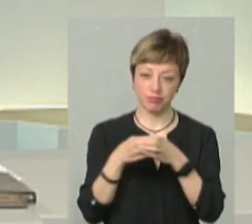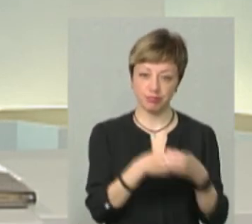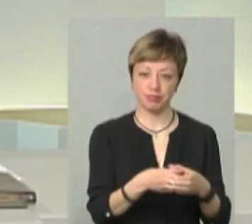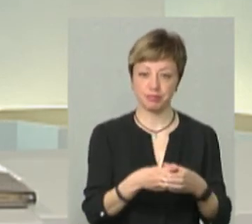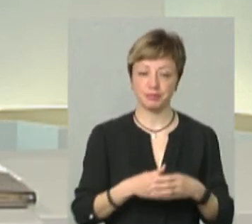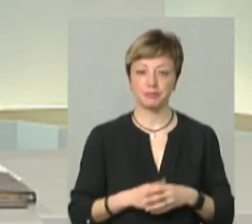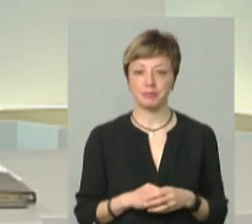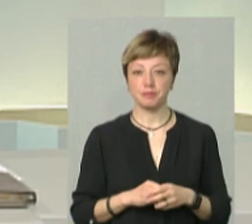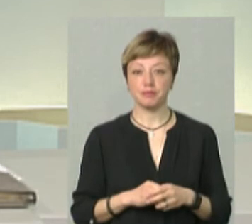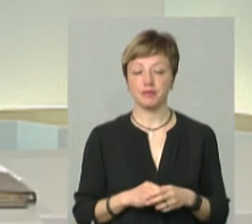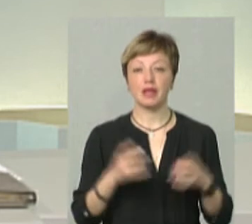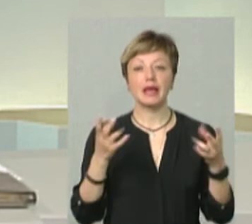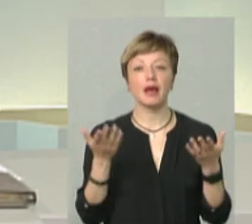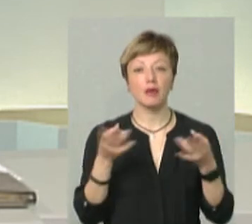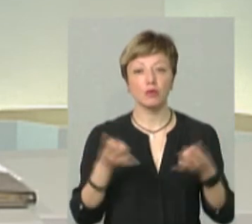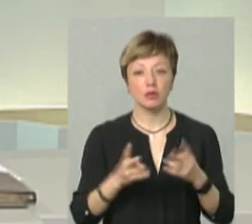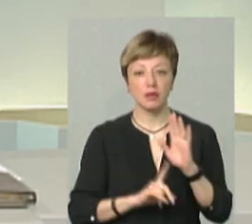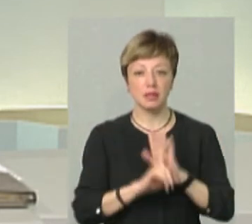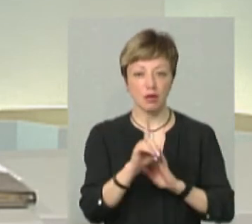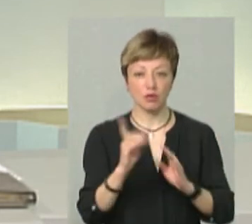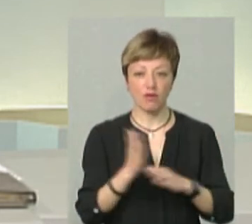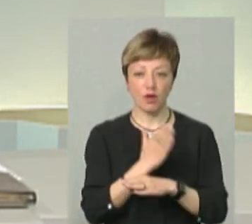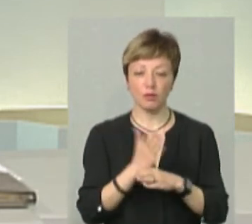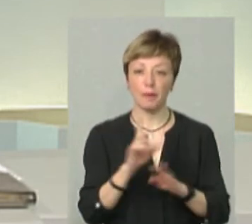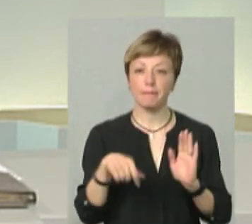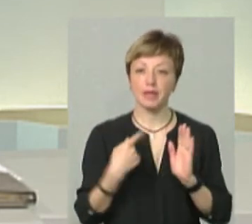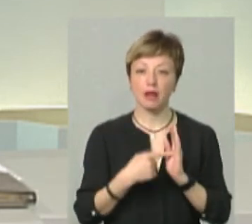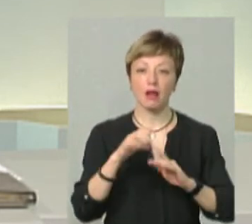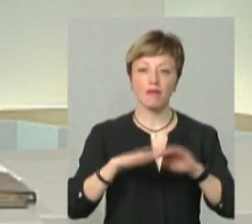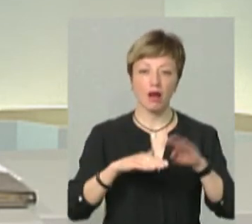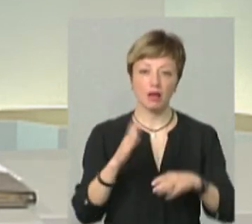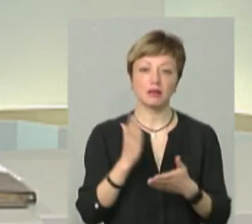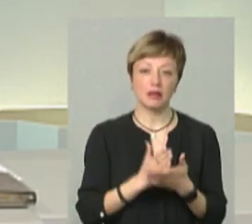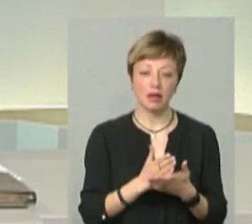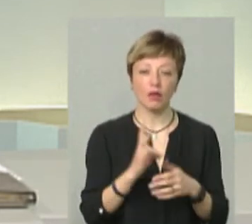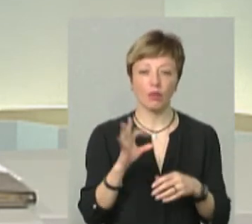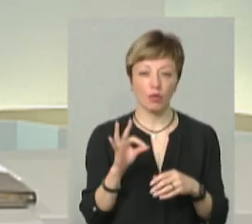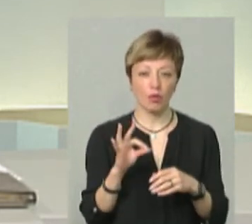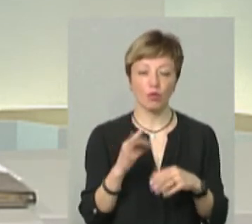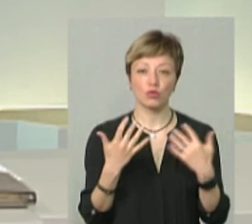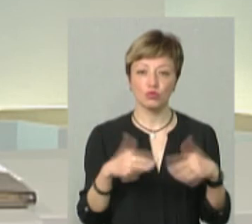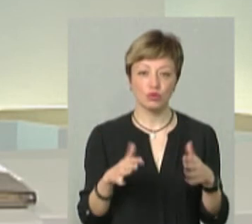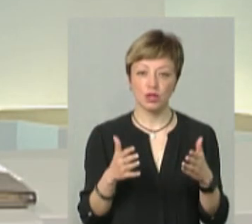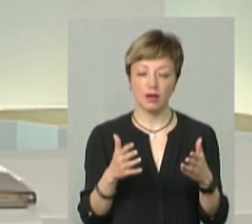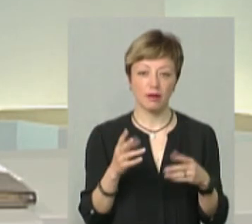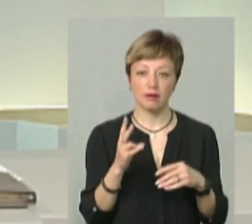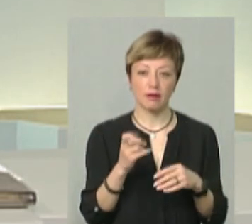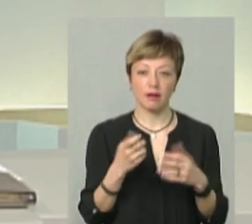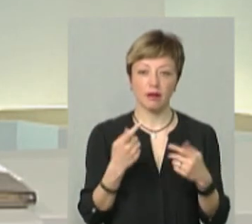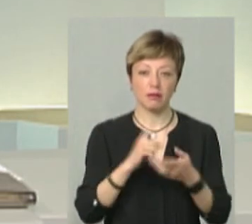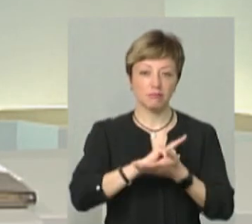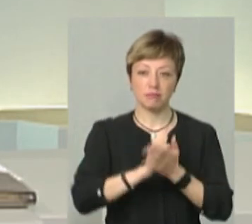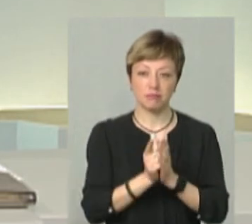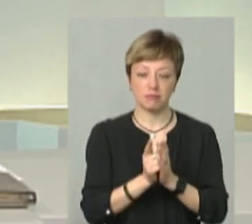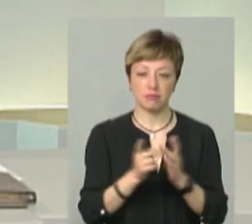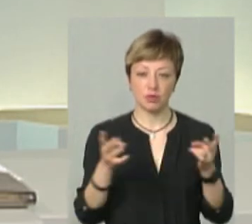для запуску виробництва. Тому якби питання в кадрах стоїть, але воно вже от не край на